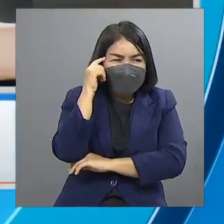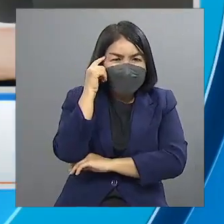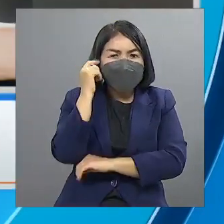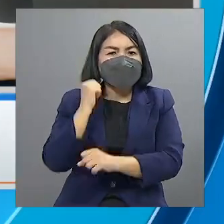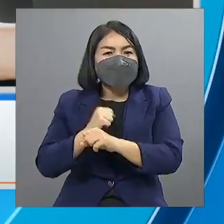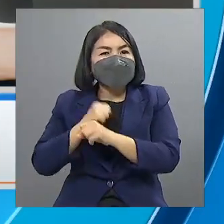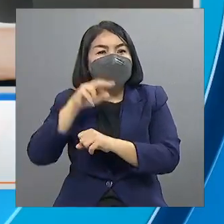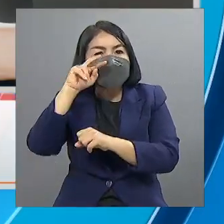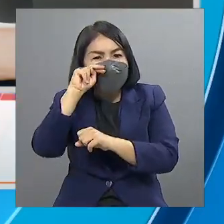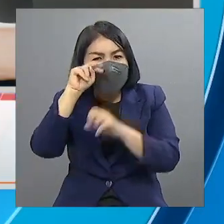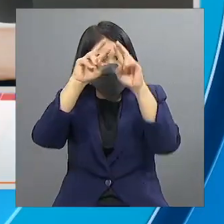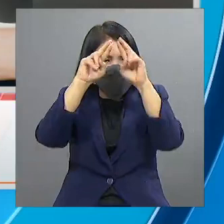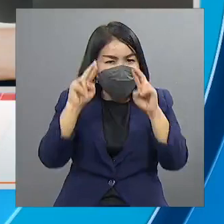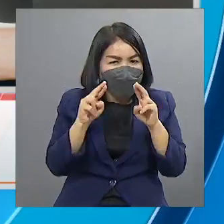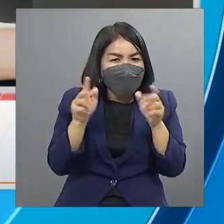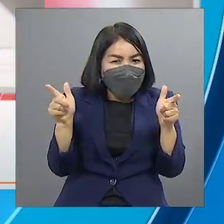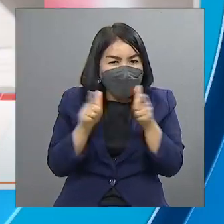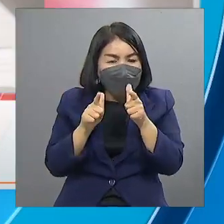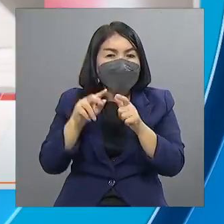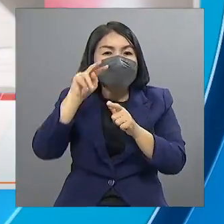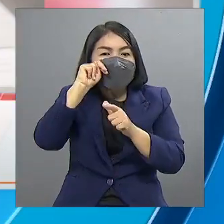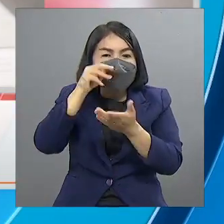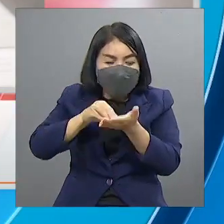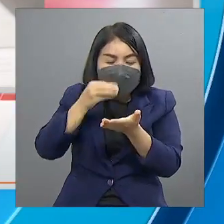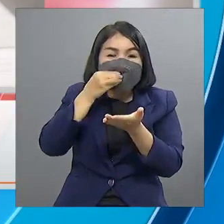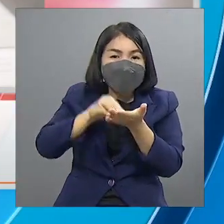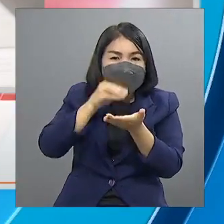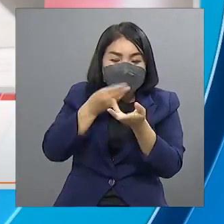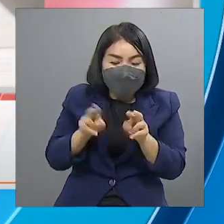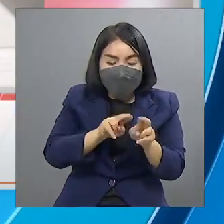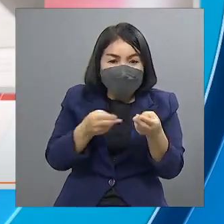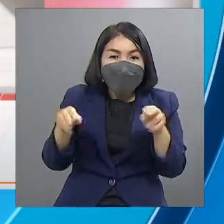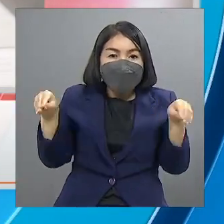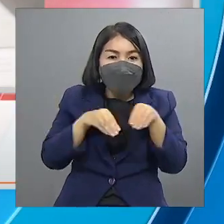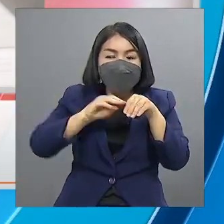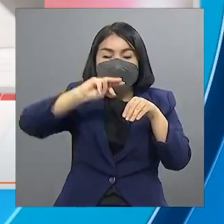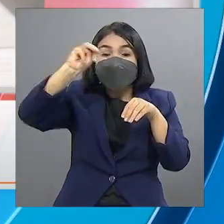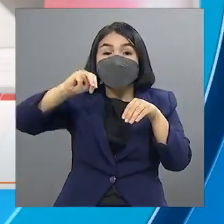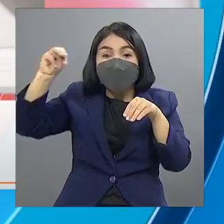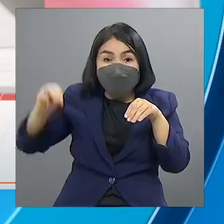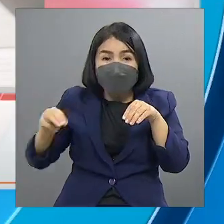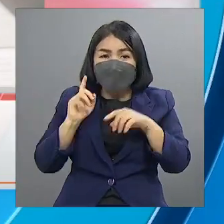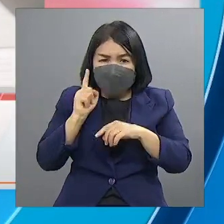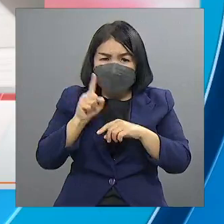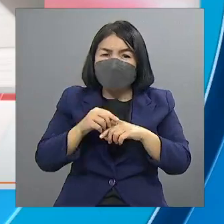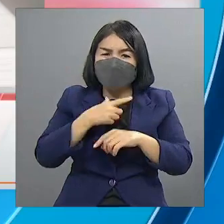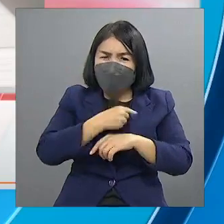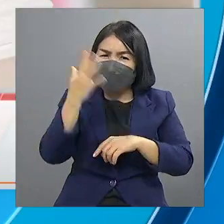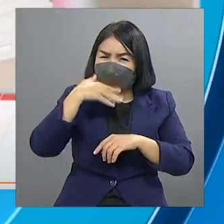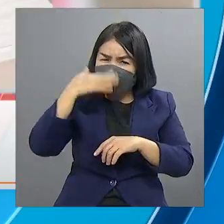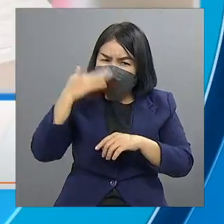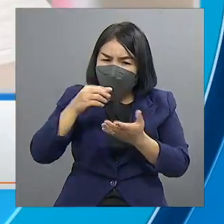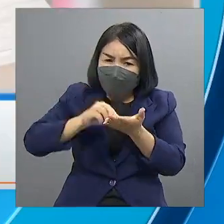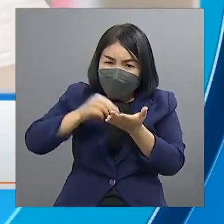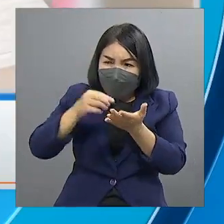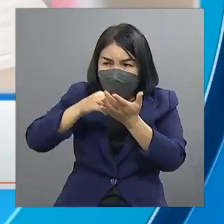ล็กๆที่ตลาดนัดหลังเดอะมอลล์อะไรอย่างเงี้ยค่ ะ ก็ที่มาก็จริงๆเราก็แบบเป็นคนชอบทานแบบน้ำจิ้มรสจัดอย่างเงี้ยค่ะเราก็ไปเรียนด้วยแล้วเ